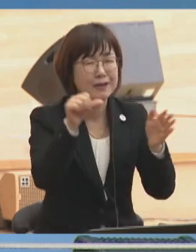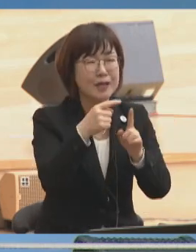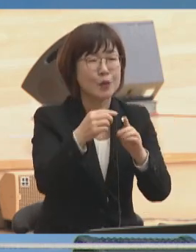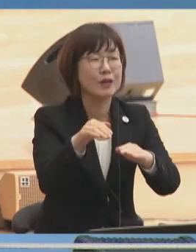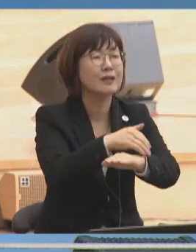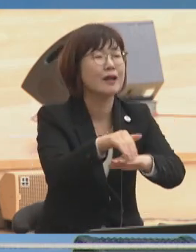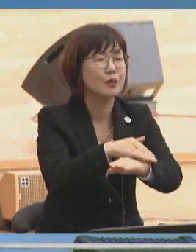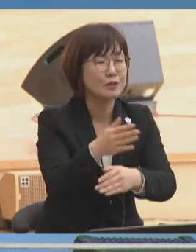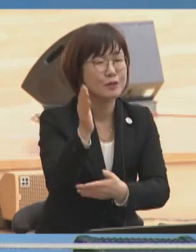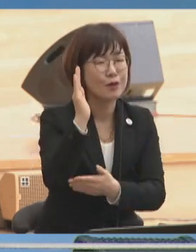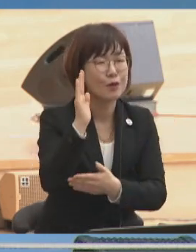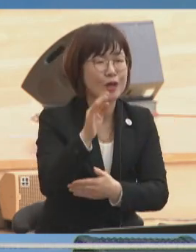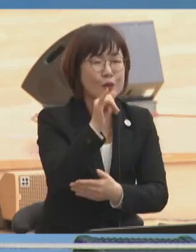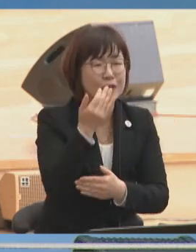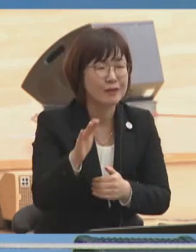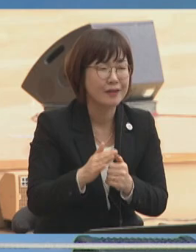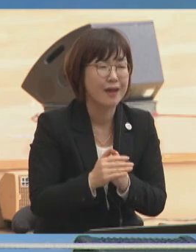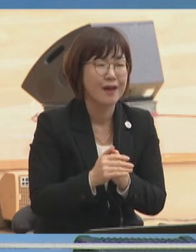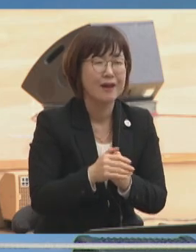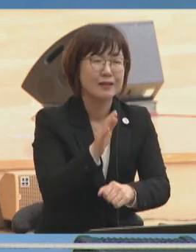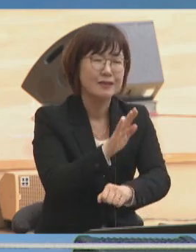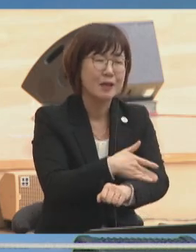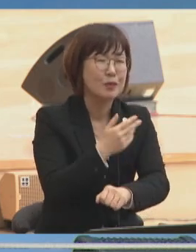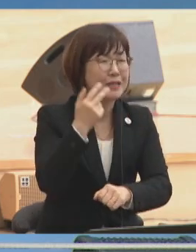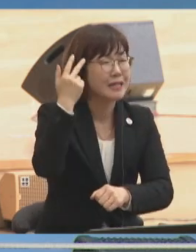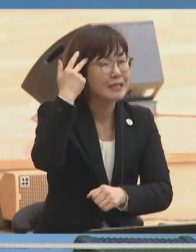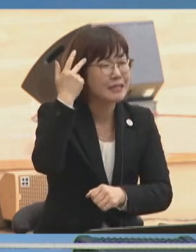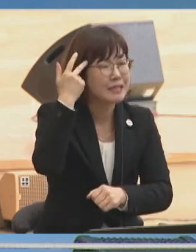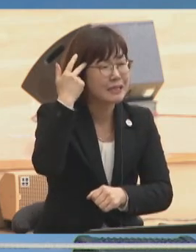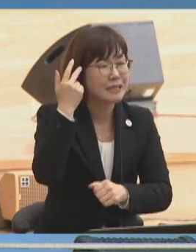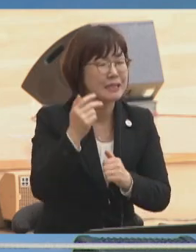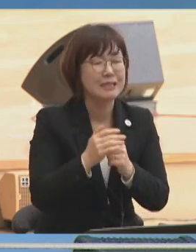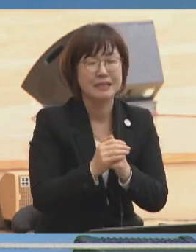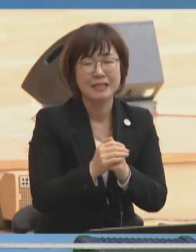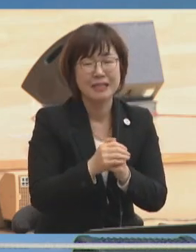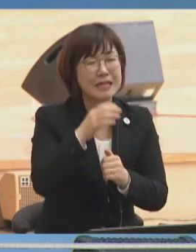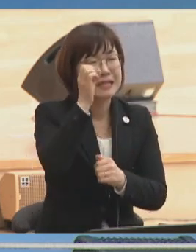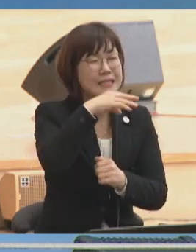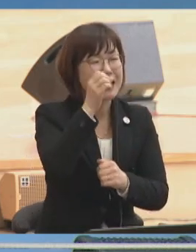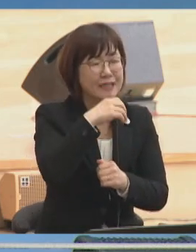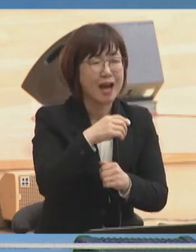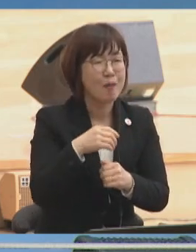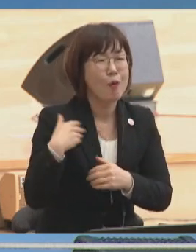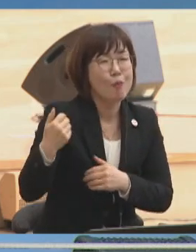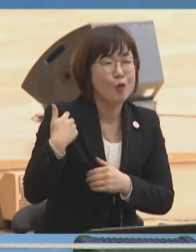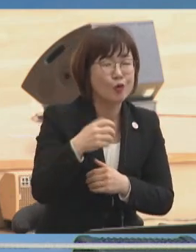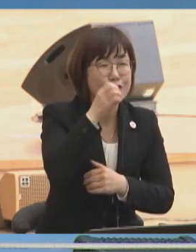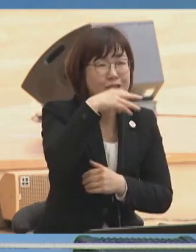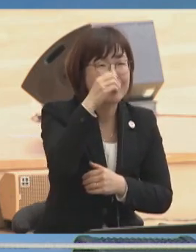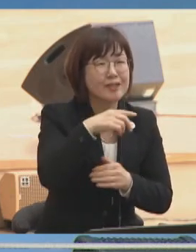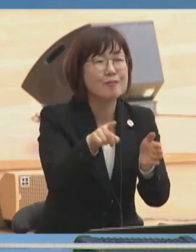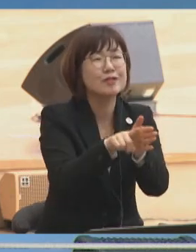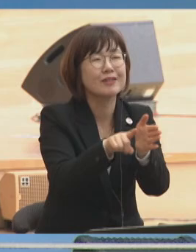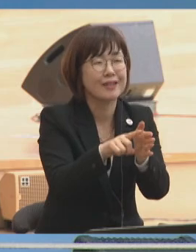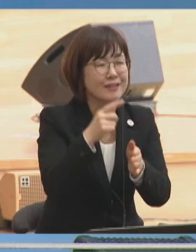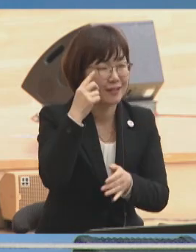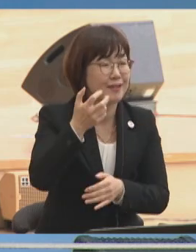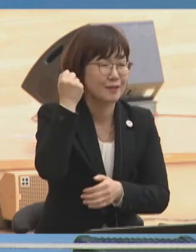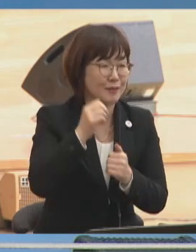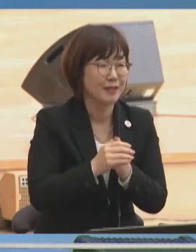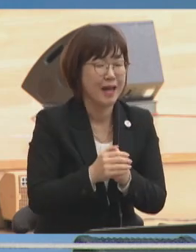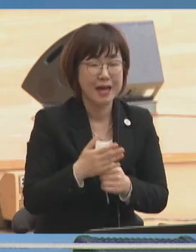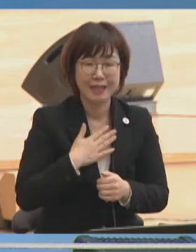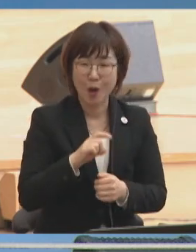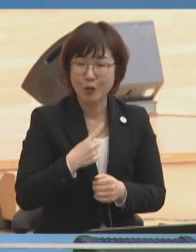다니고 지금 설교도 하고 그렇게 하는데 야 진짜 덮어놓고 믿었구나. 덮어놓고 그냥 생각했구나. 근데 저만